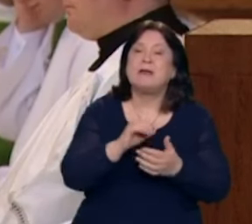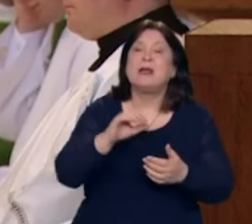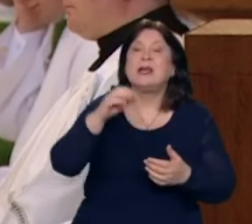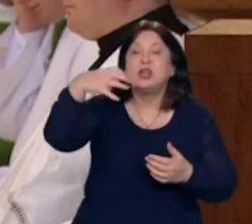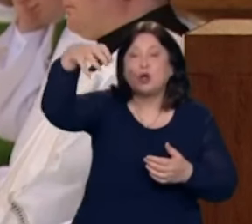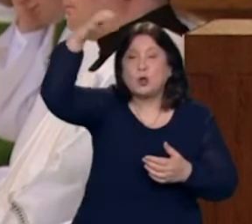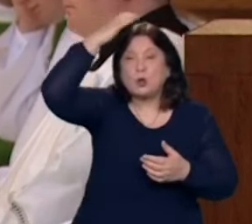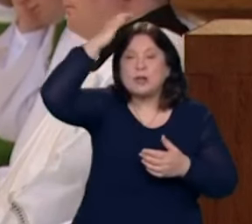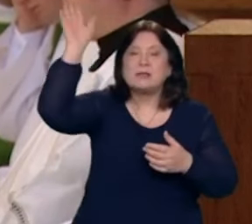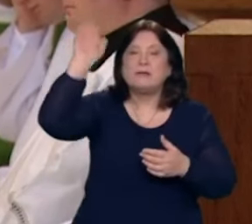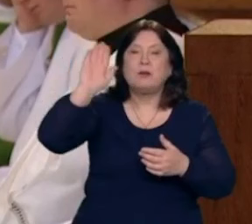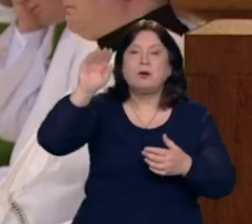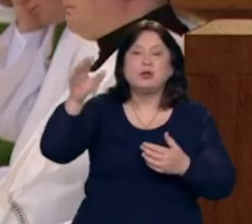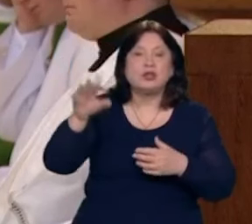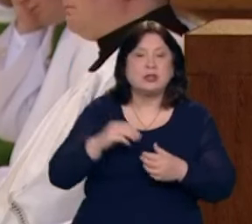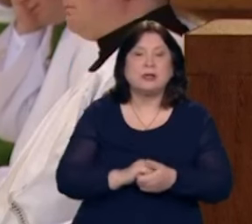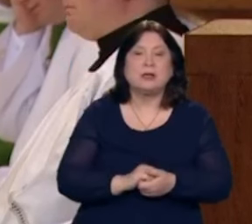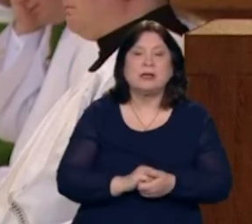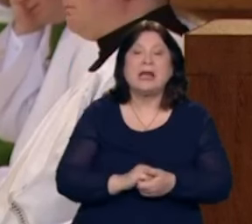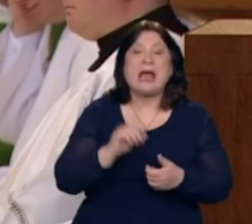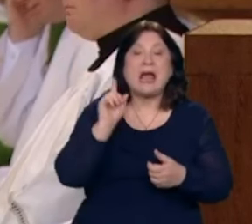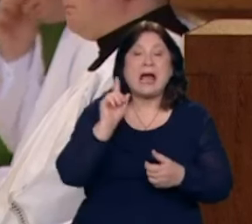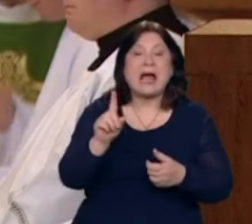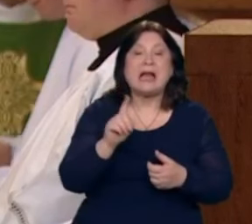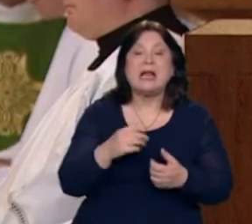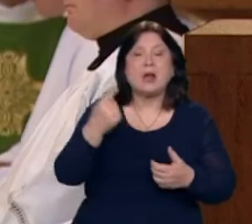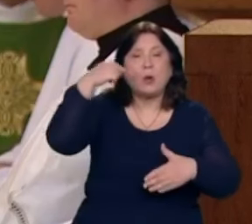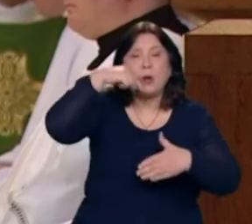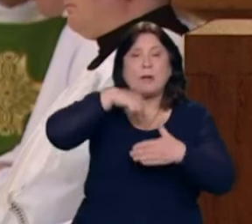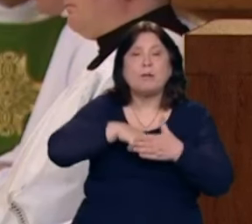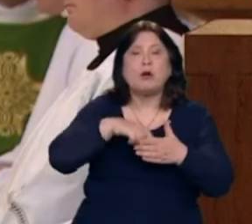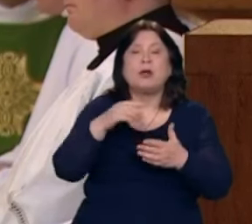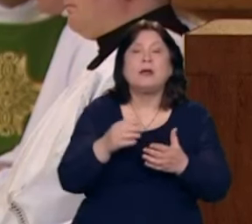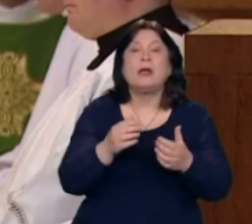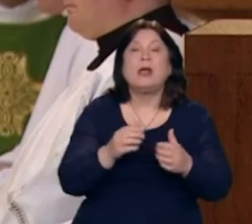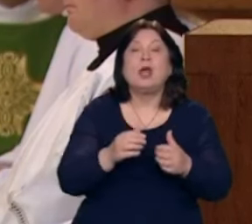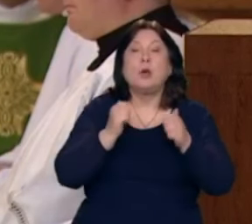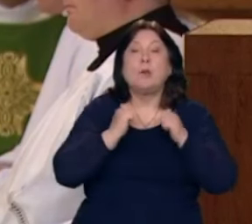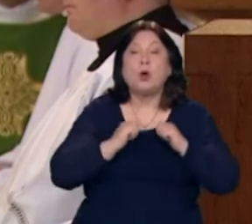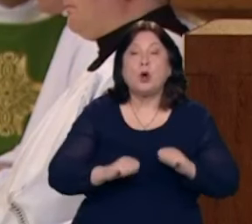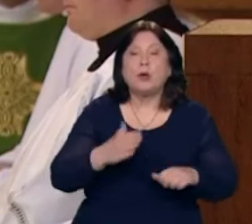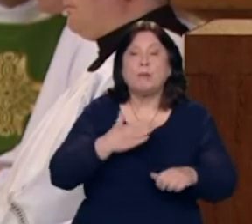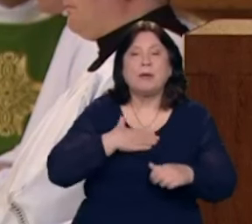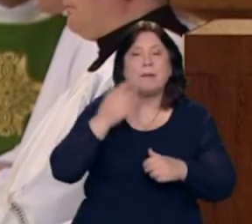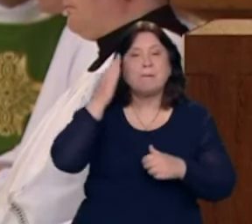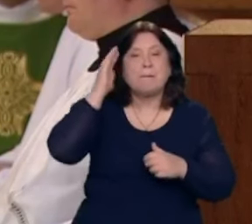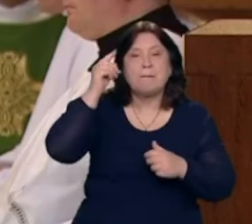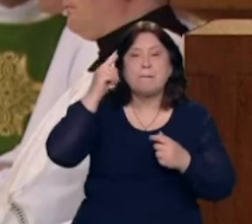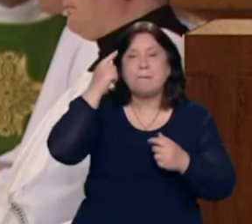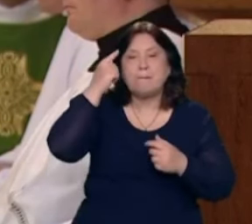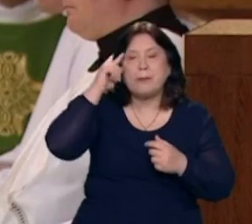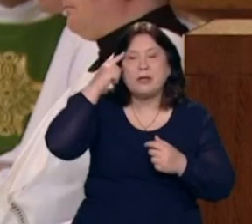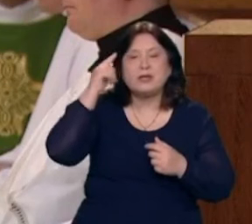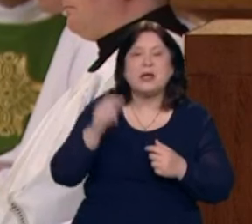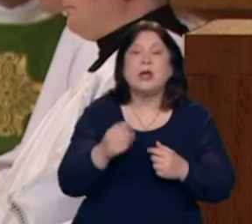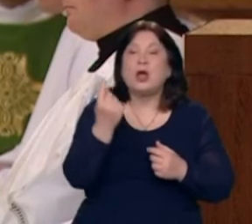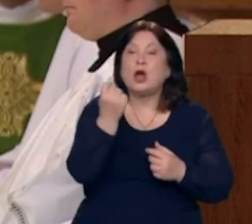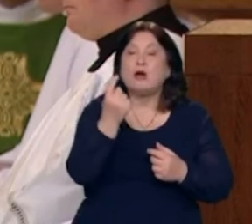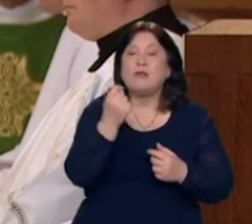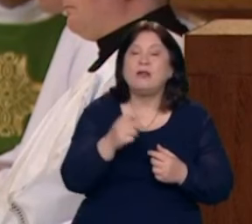kest zarazem jednak głębokim pokojem napełnia mnie myśl o chwili w której